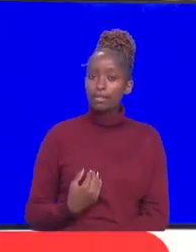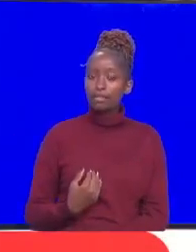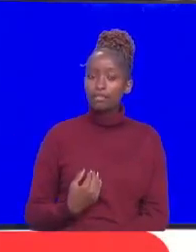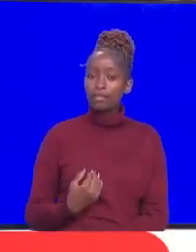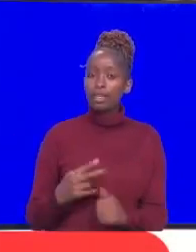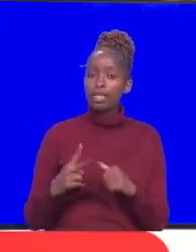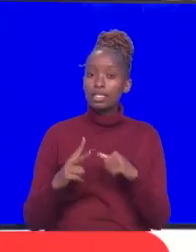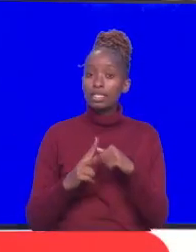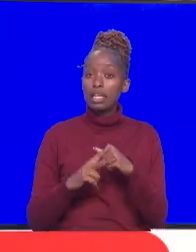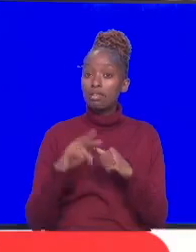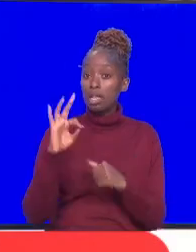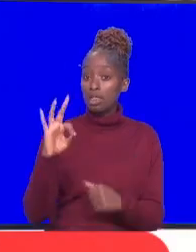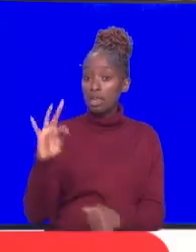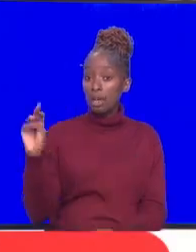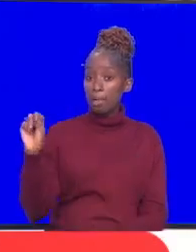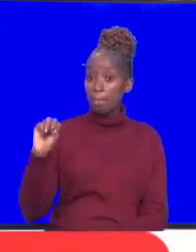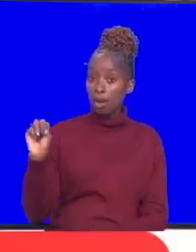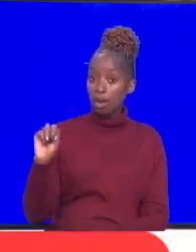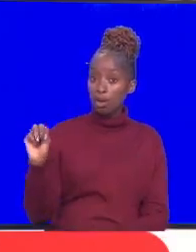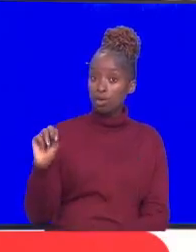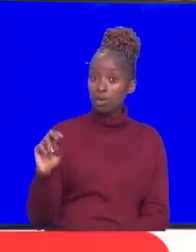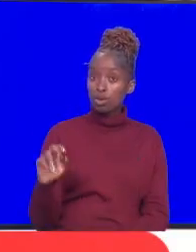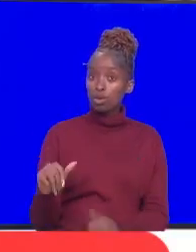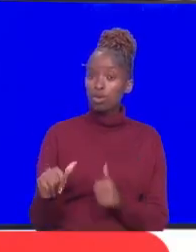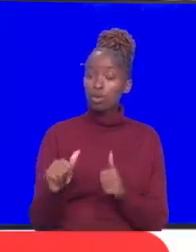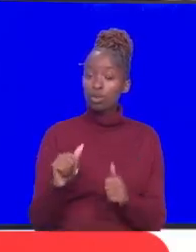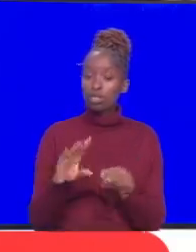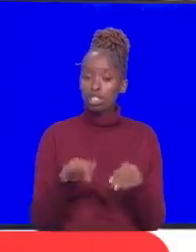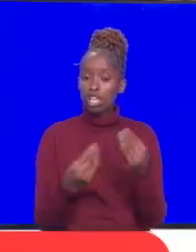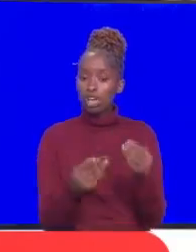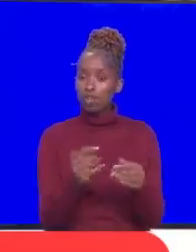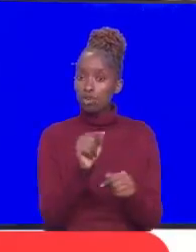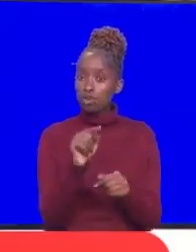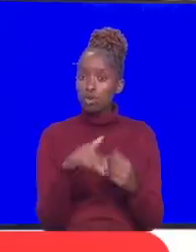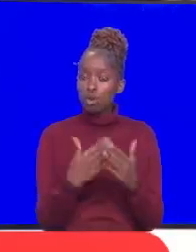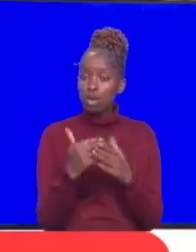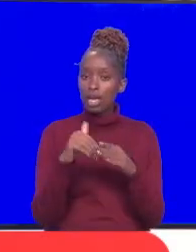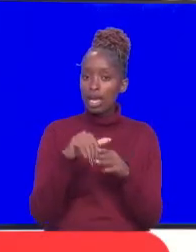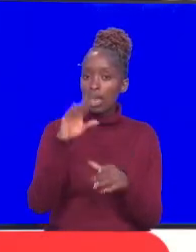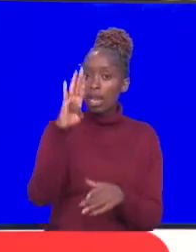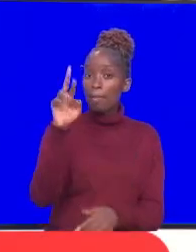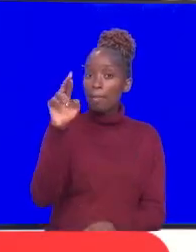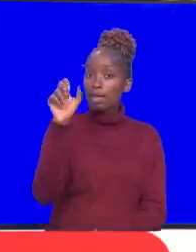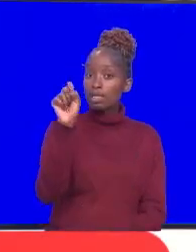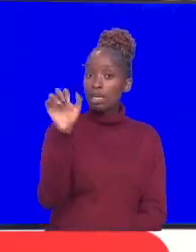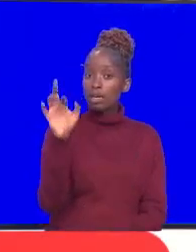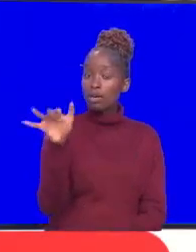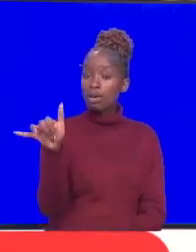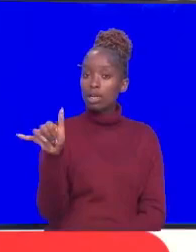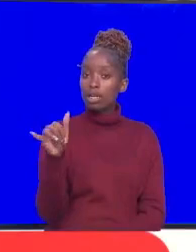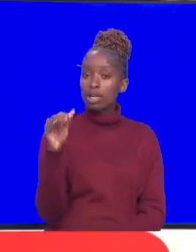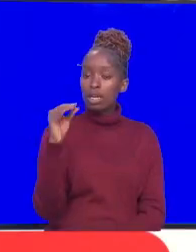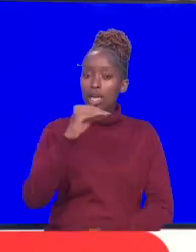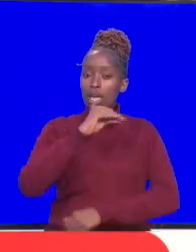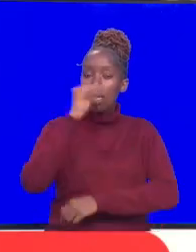73 million Kenya shillings ya kupea nyinyi katika bursaries za masomo ya watoto